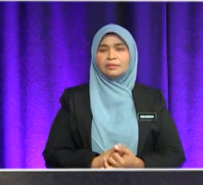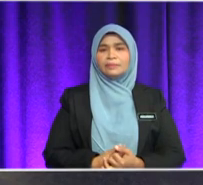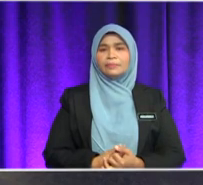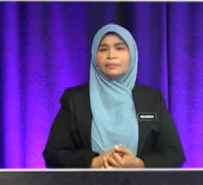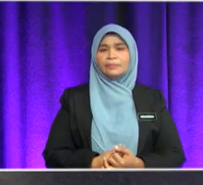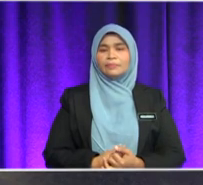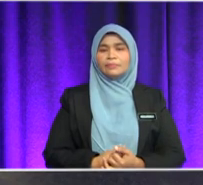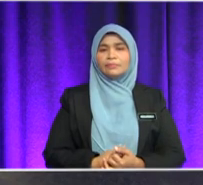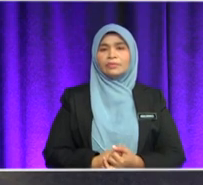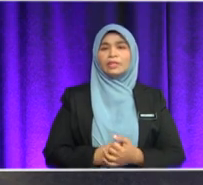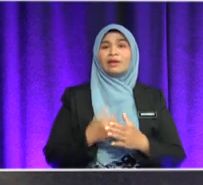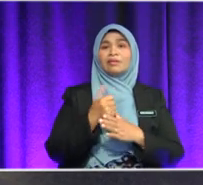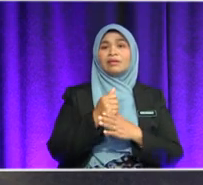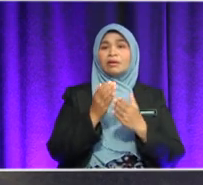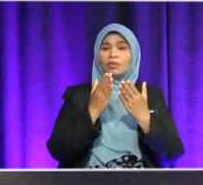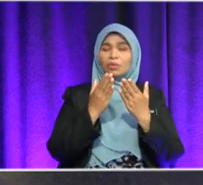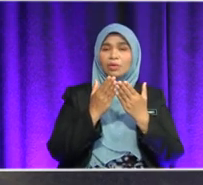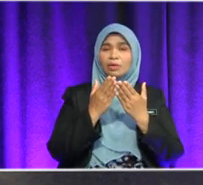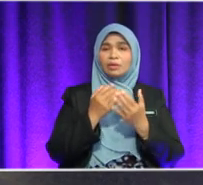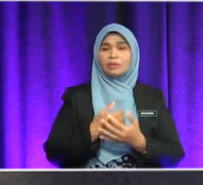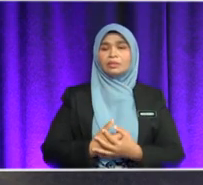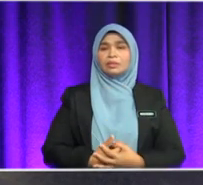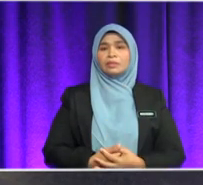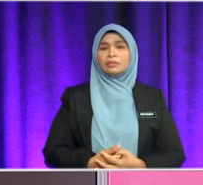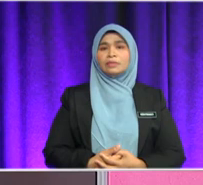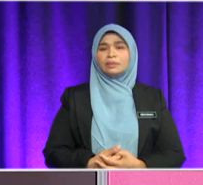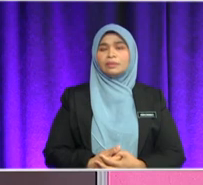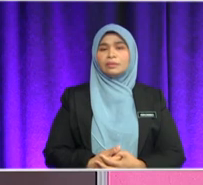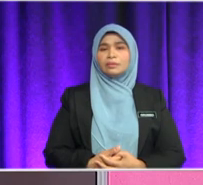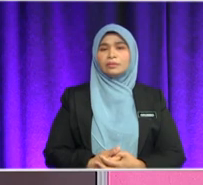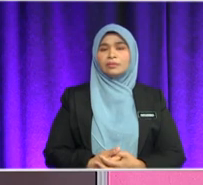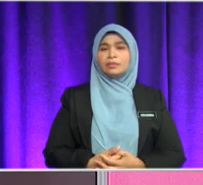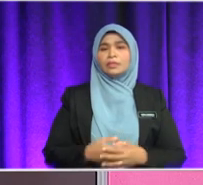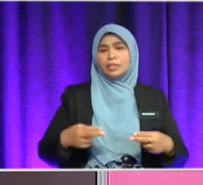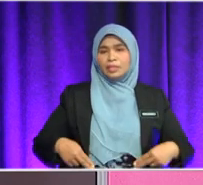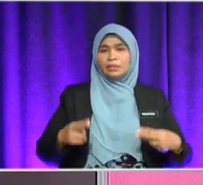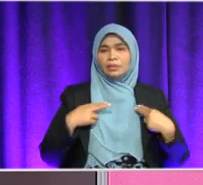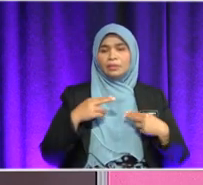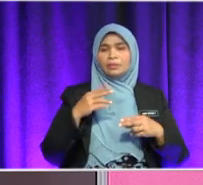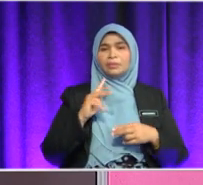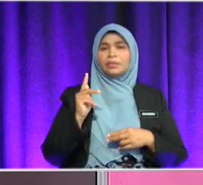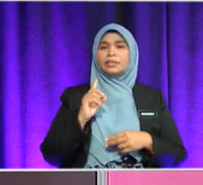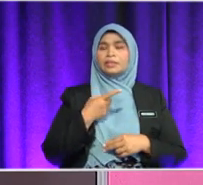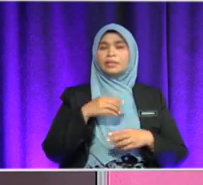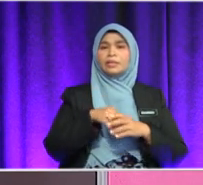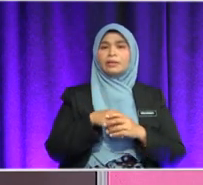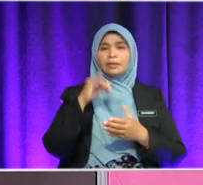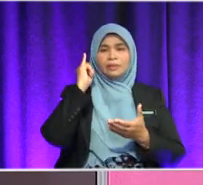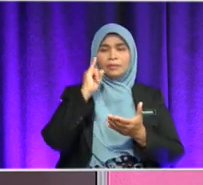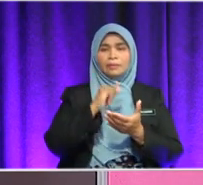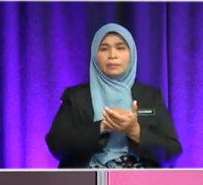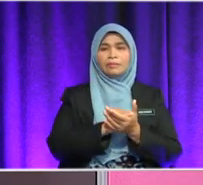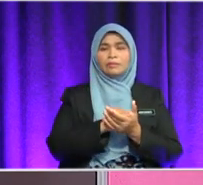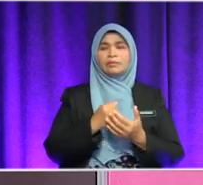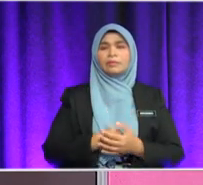betul itu antara doa-doa Allahumma ahyina Bil Iman hidupkan kita ini dalam iman mati dalam iman masuk